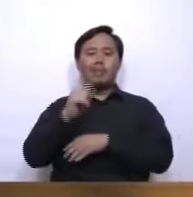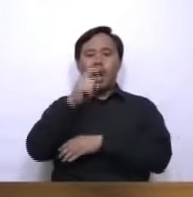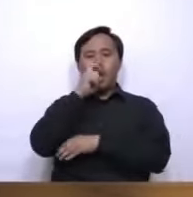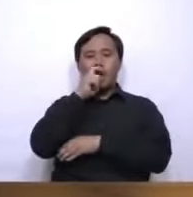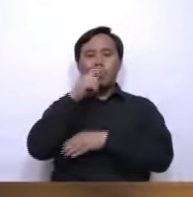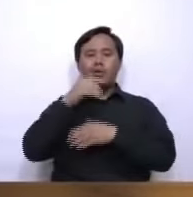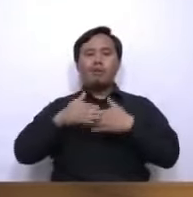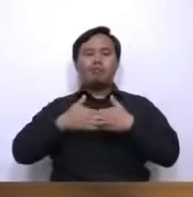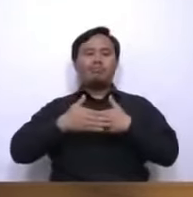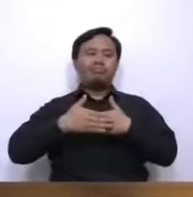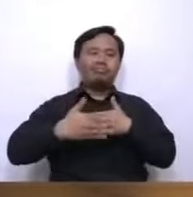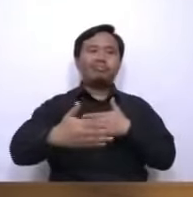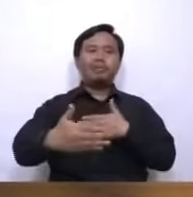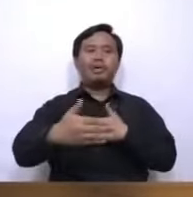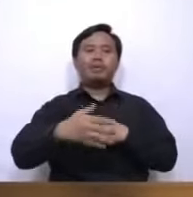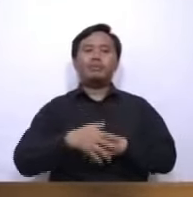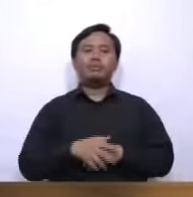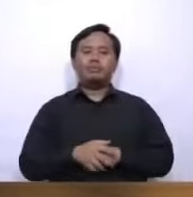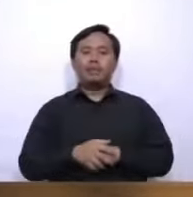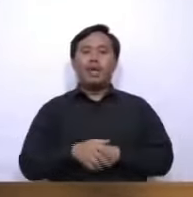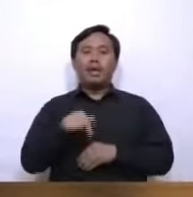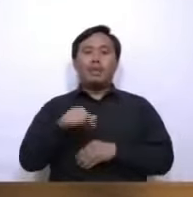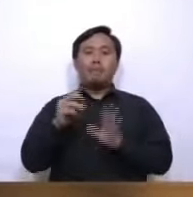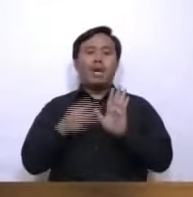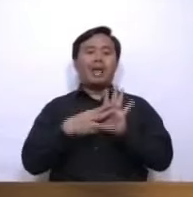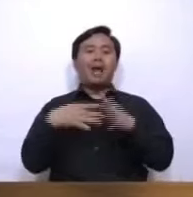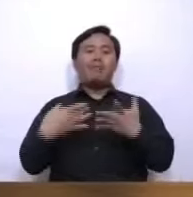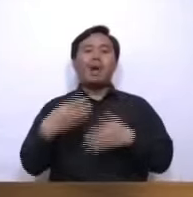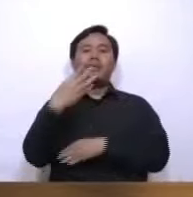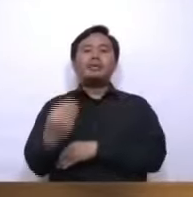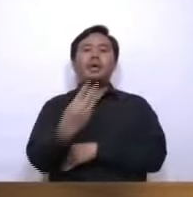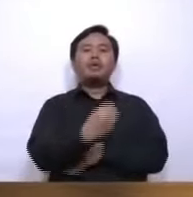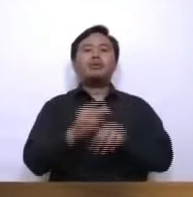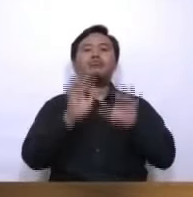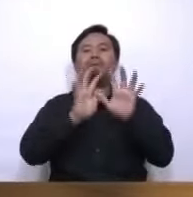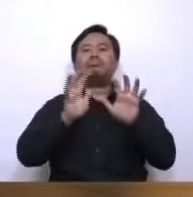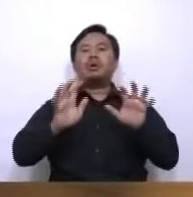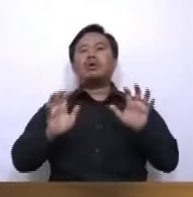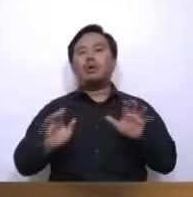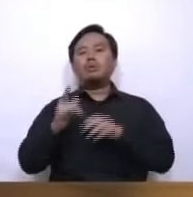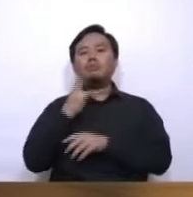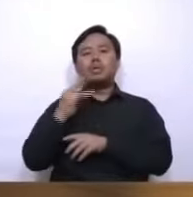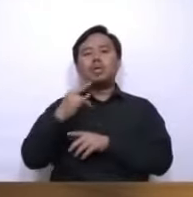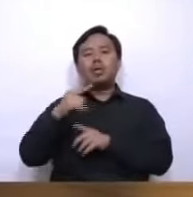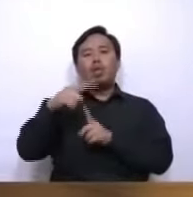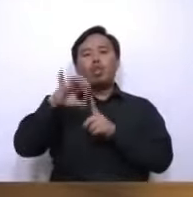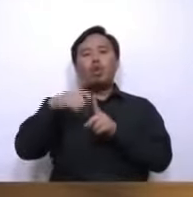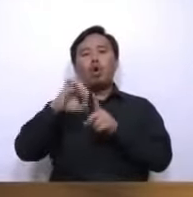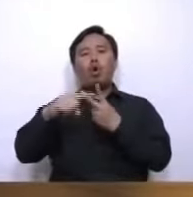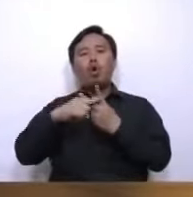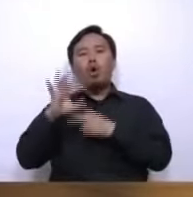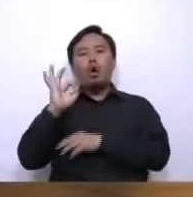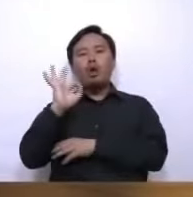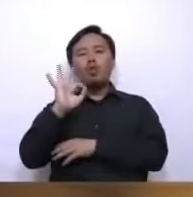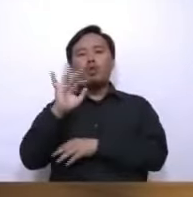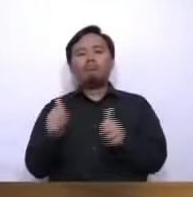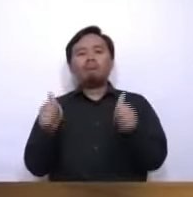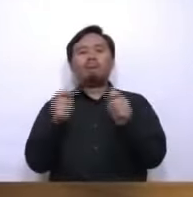Yang menjadi problem adalah banyak sekali di desa-desa masih dilakukan oleh para tokoh atau orang tua yang